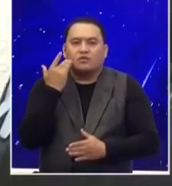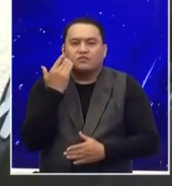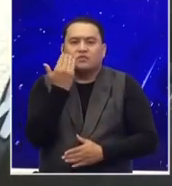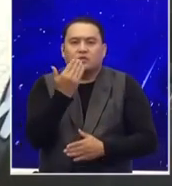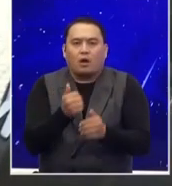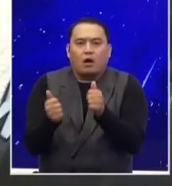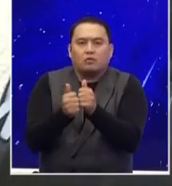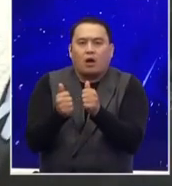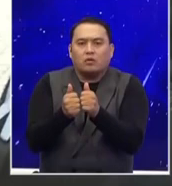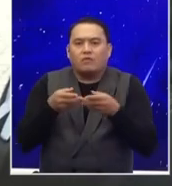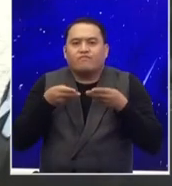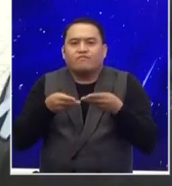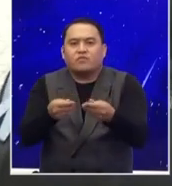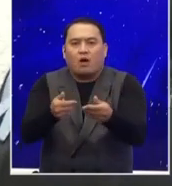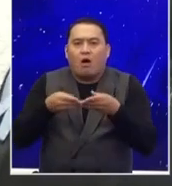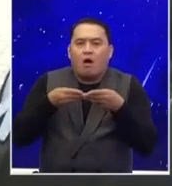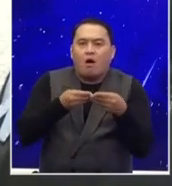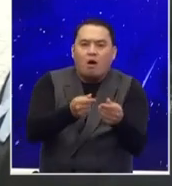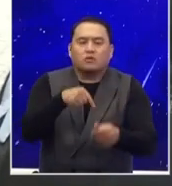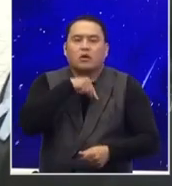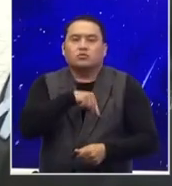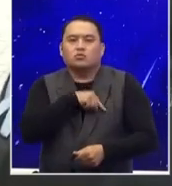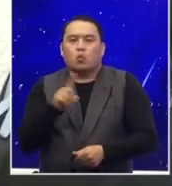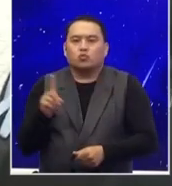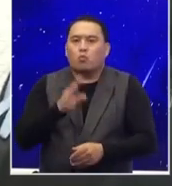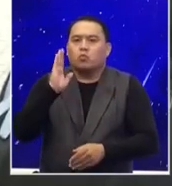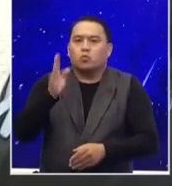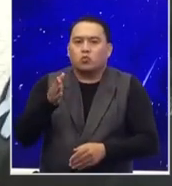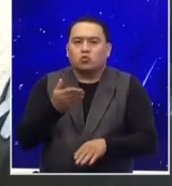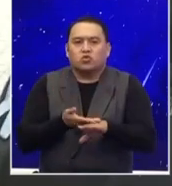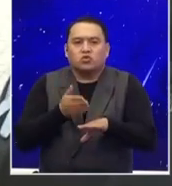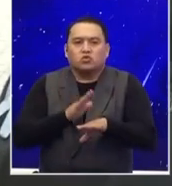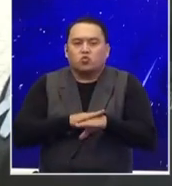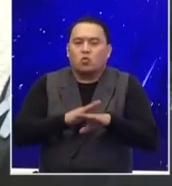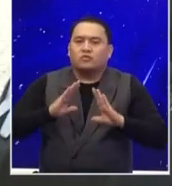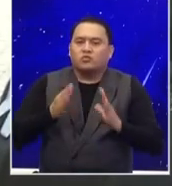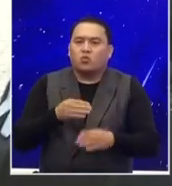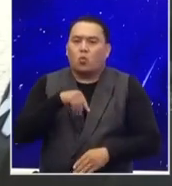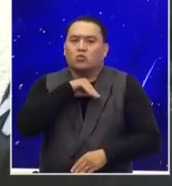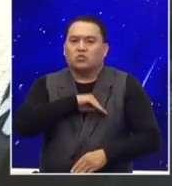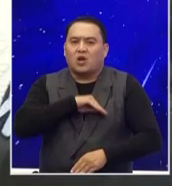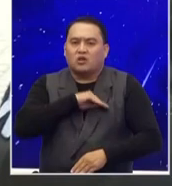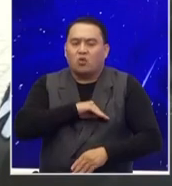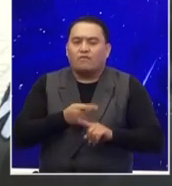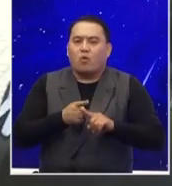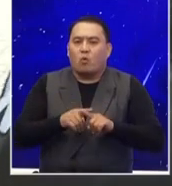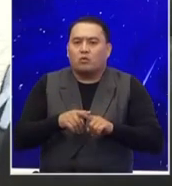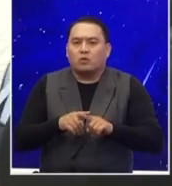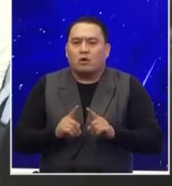Очень сильно влияет на то, что человек, будучи в кризисном, в уязвимом положении, он